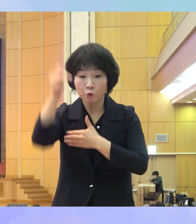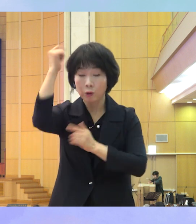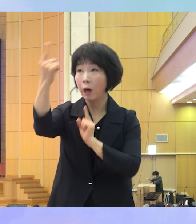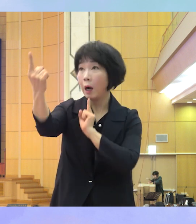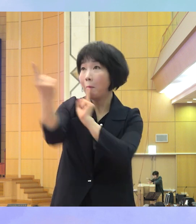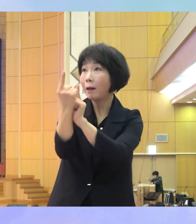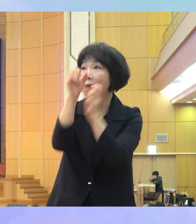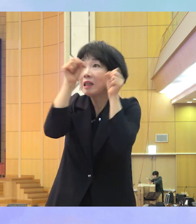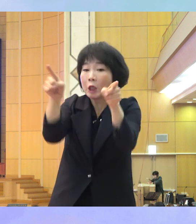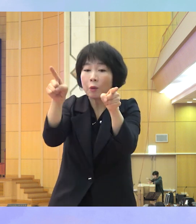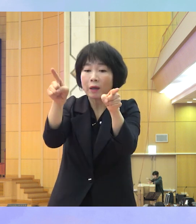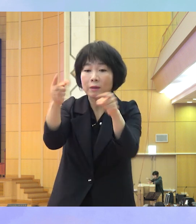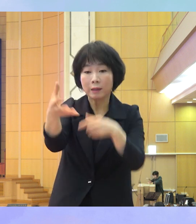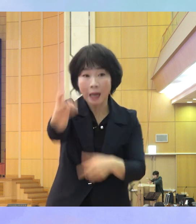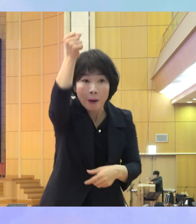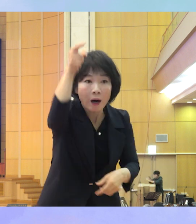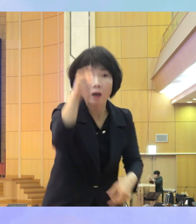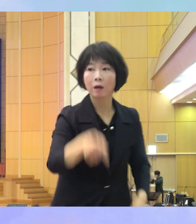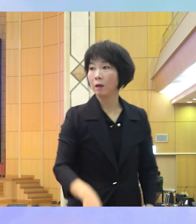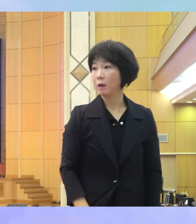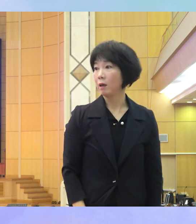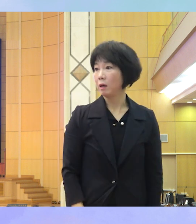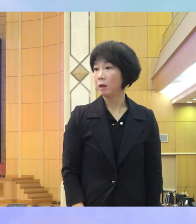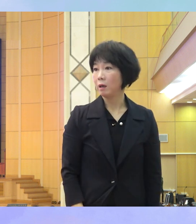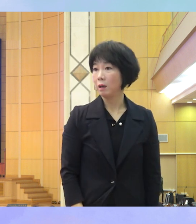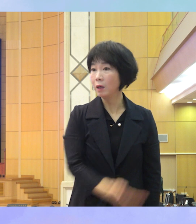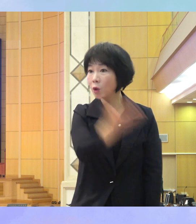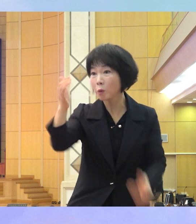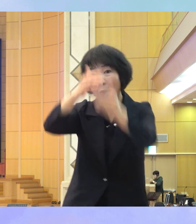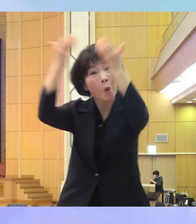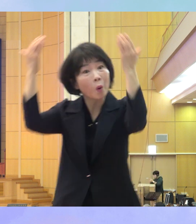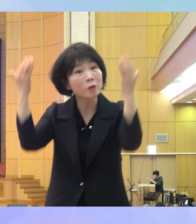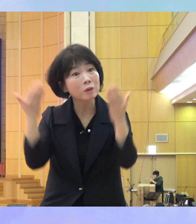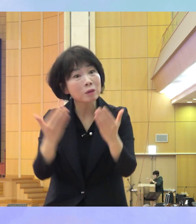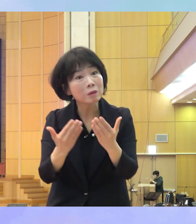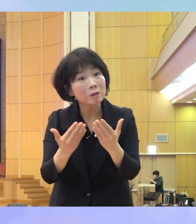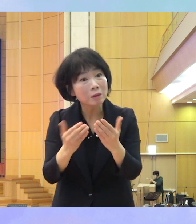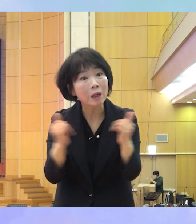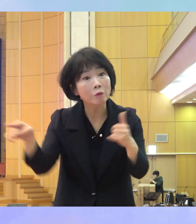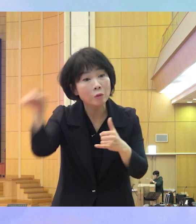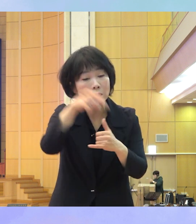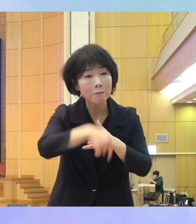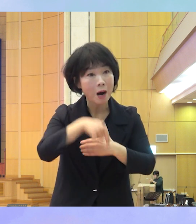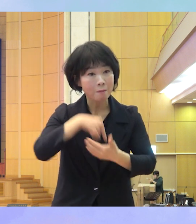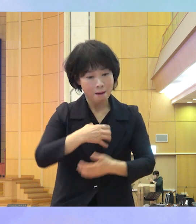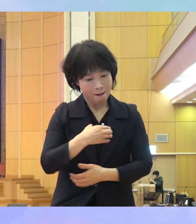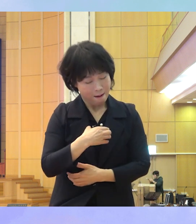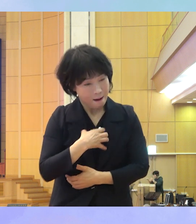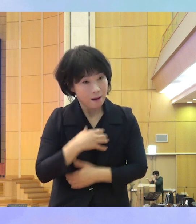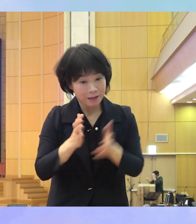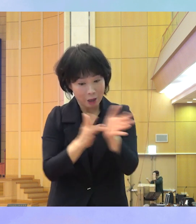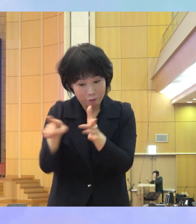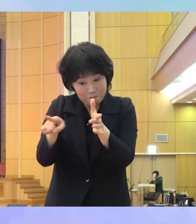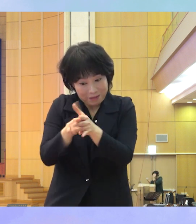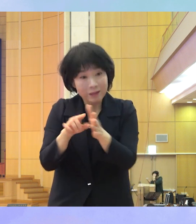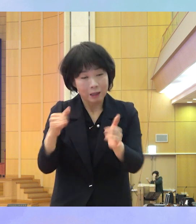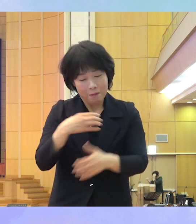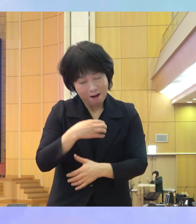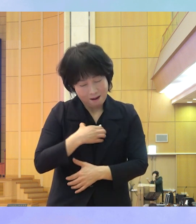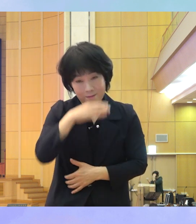6절 823페이지에 모든 경건한 자는 예수 믿고 경건한